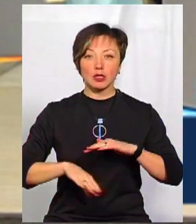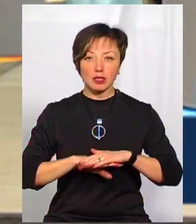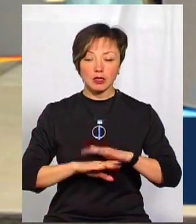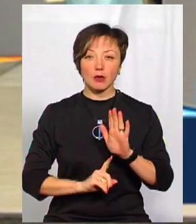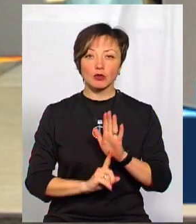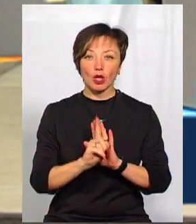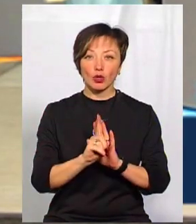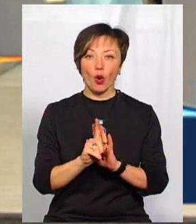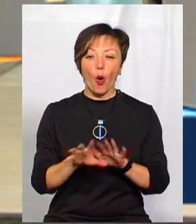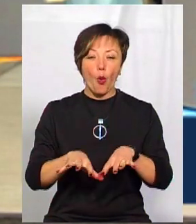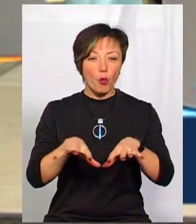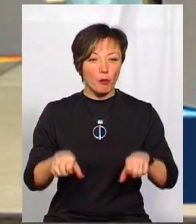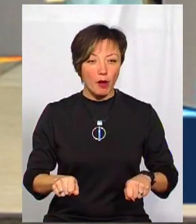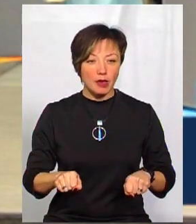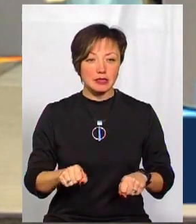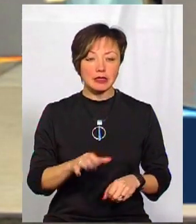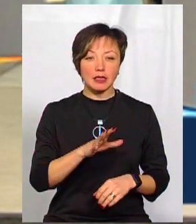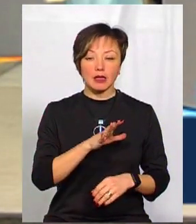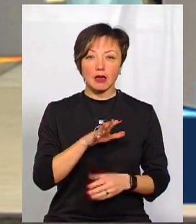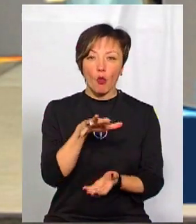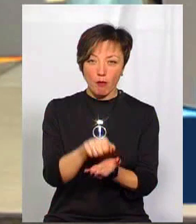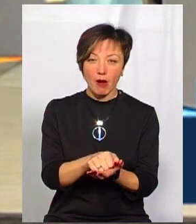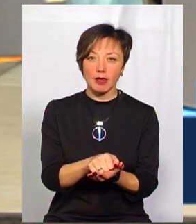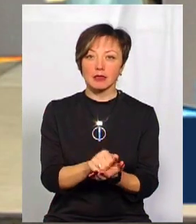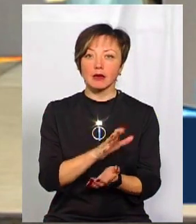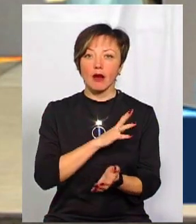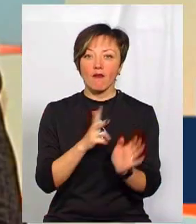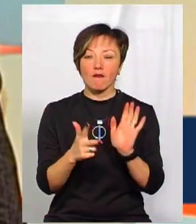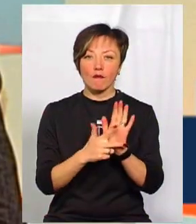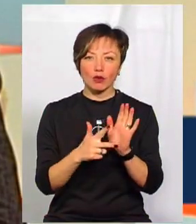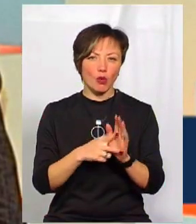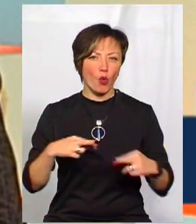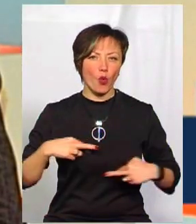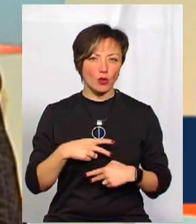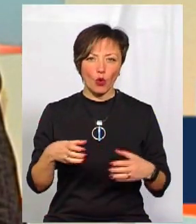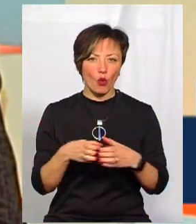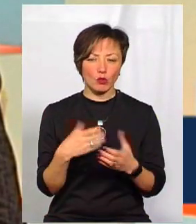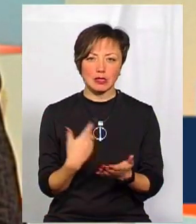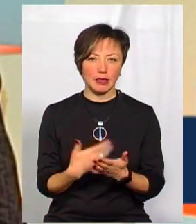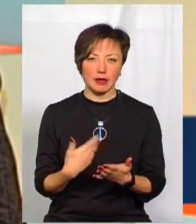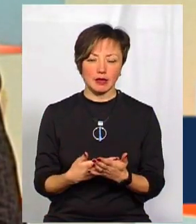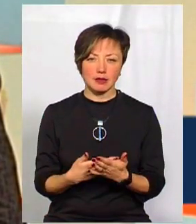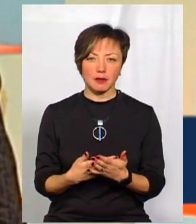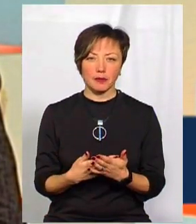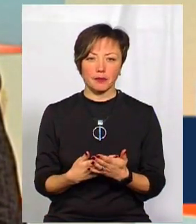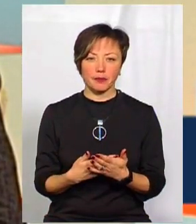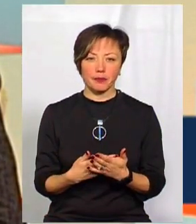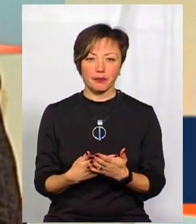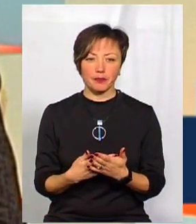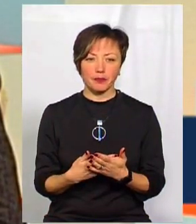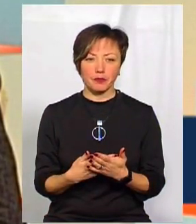Кам'янець-Подільський на початку окупації перебувала 8-й угорський корпус, здається. І